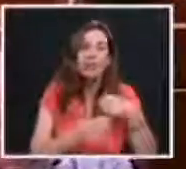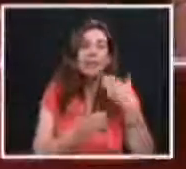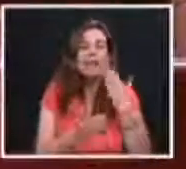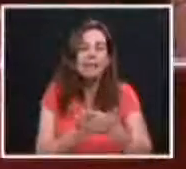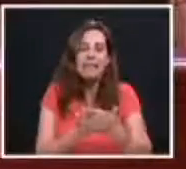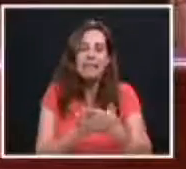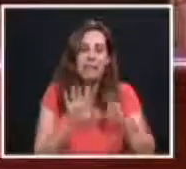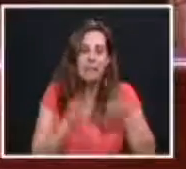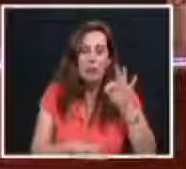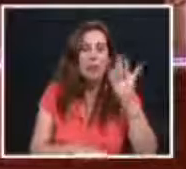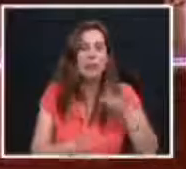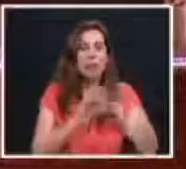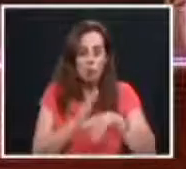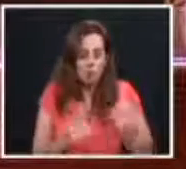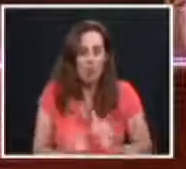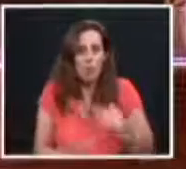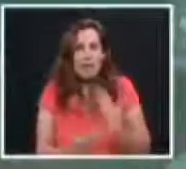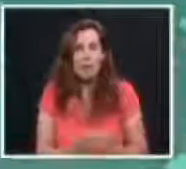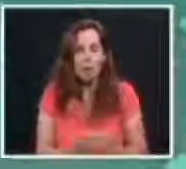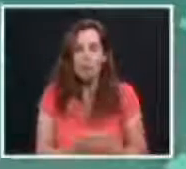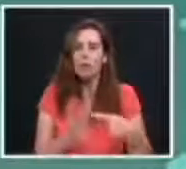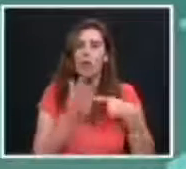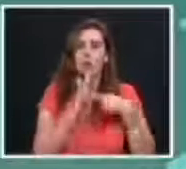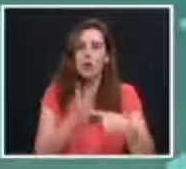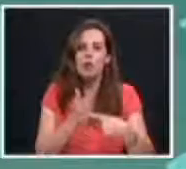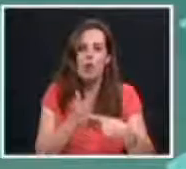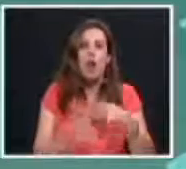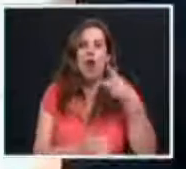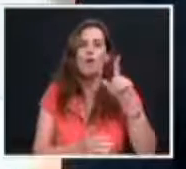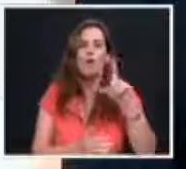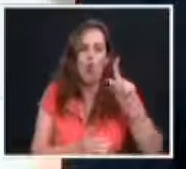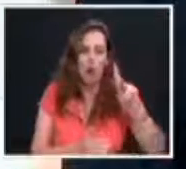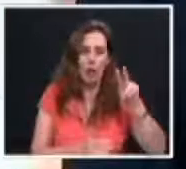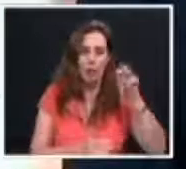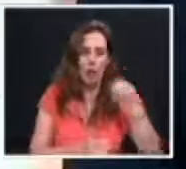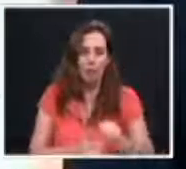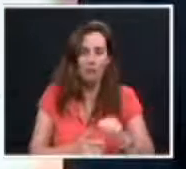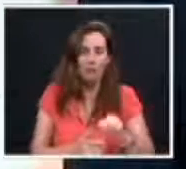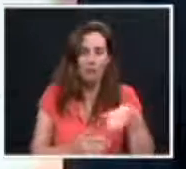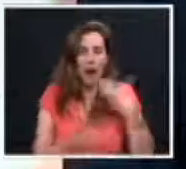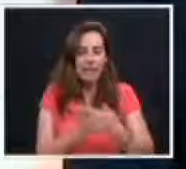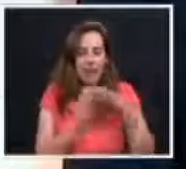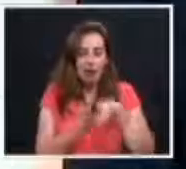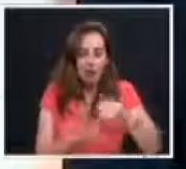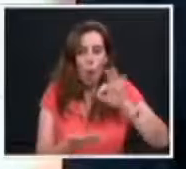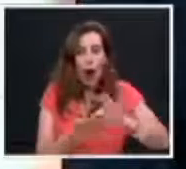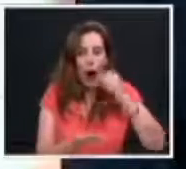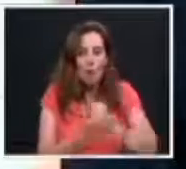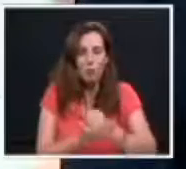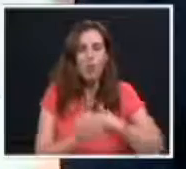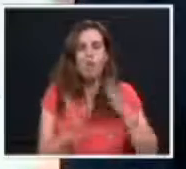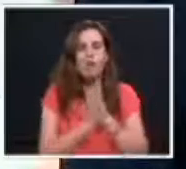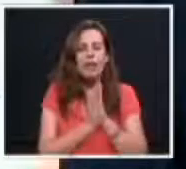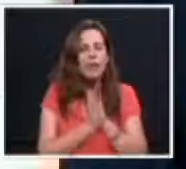מתחילת הקדנציה הזאת נגד חוקים שהם הגישו. בוא למשל לשמוע את רועי פולקמן, שהצביע נגד חוק שהוא חתום עליו, שביקש להאריך